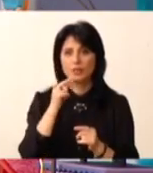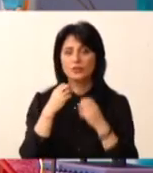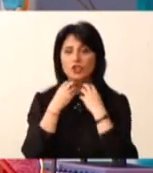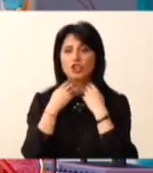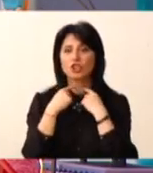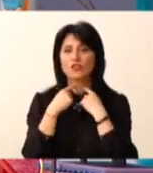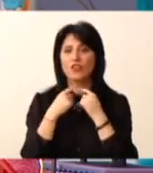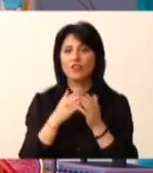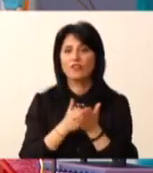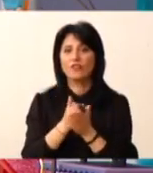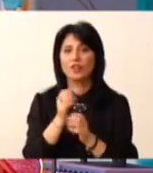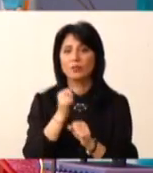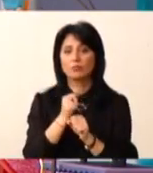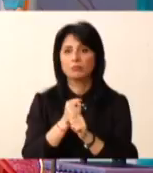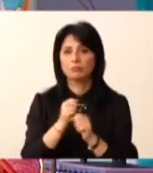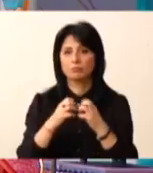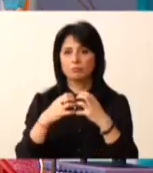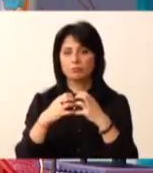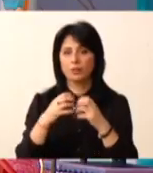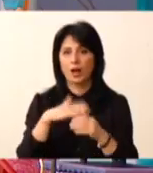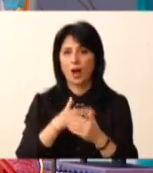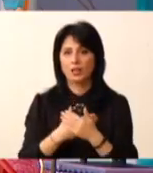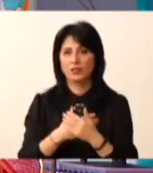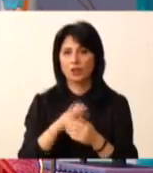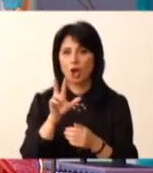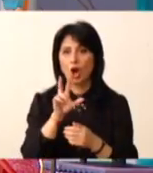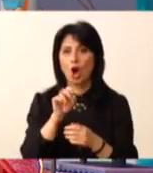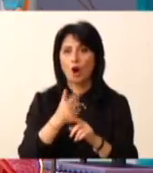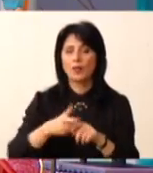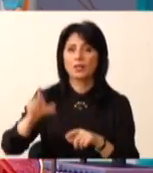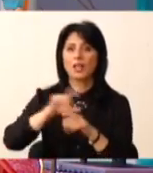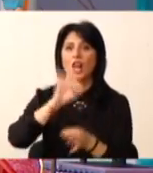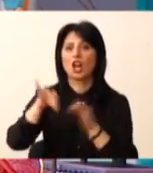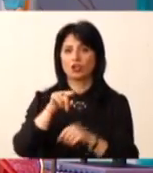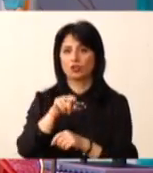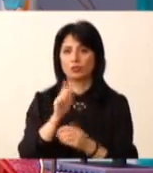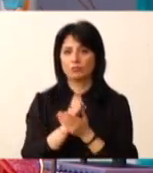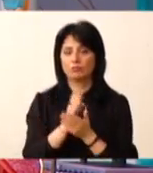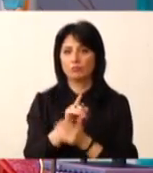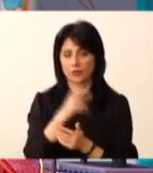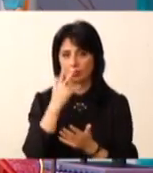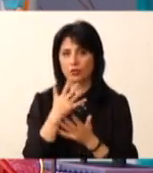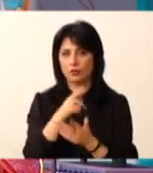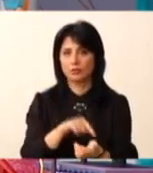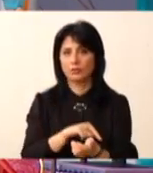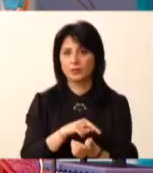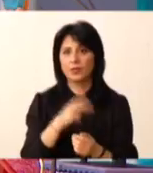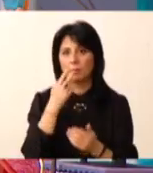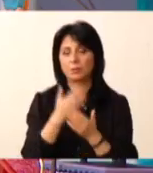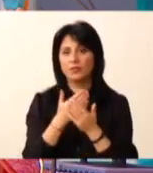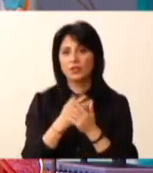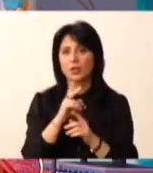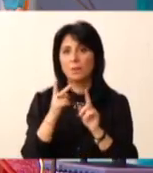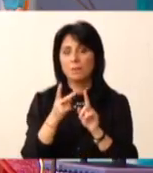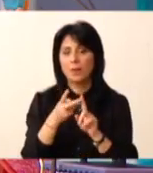ფარისებრი ჯირკვლის ფუნქცია არის გააქტიურებული, ანუ გვაქვს ჰორმონების სიჭარბე, ფარისებრი ჯირკვლის ჰორმონების სიჭარბე. და ვიცით მეორე,